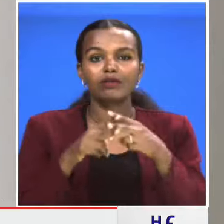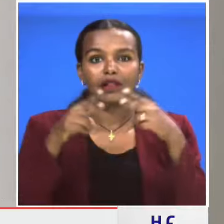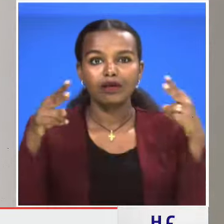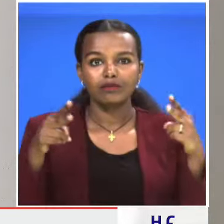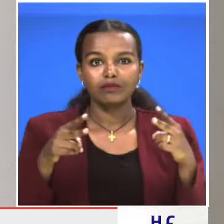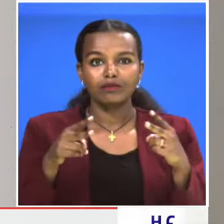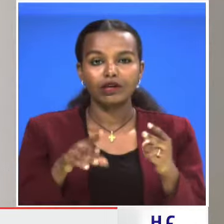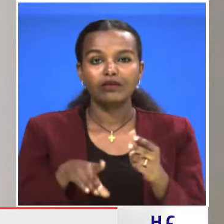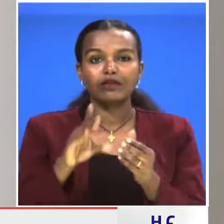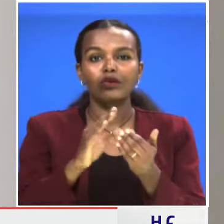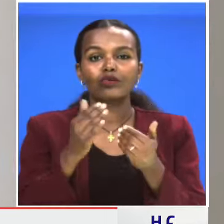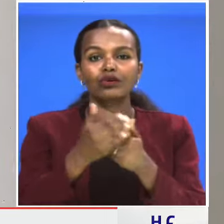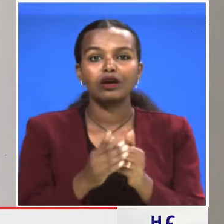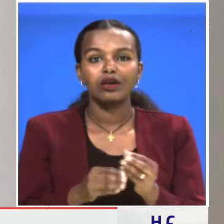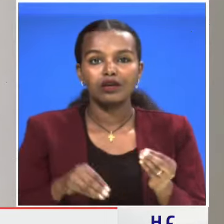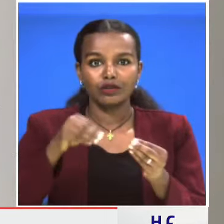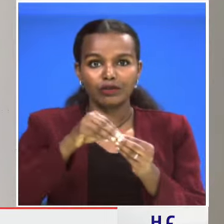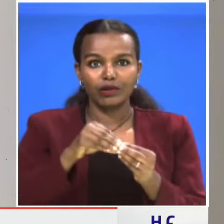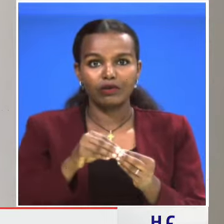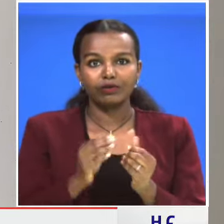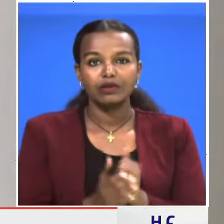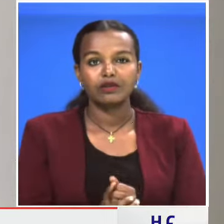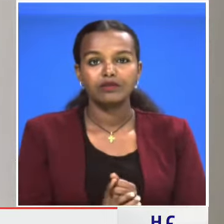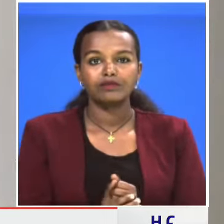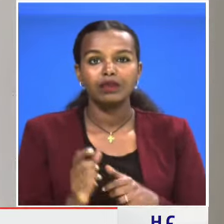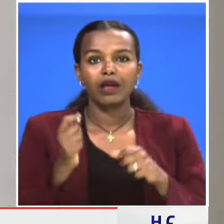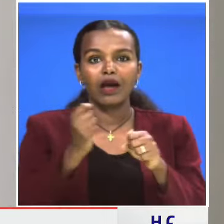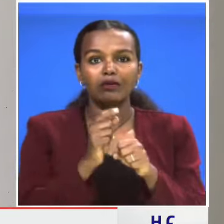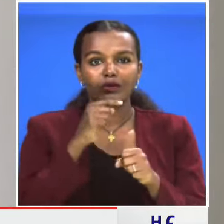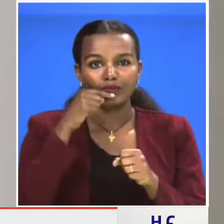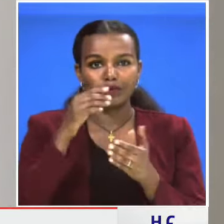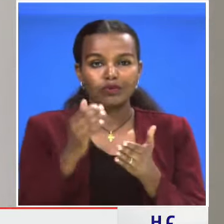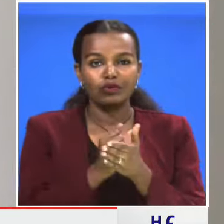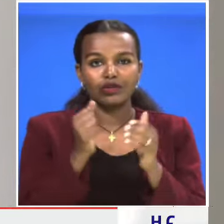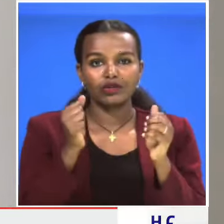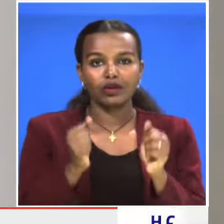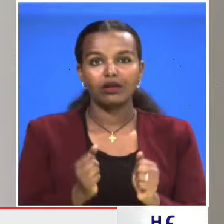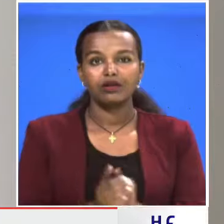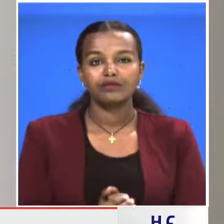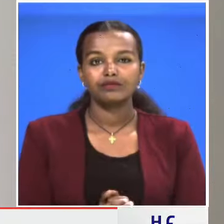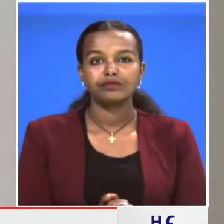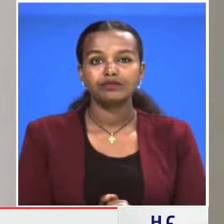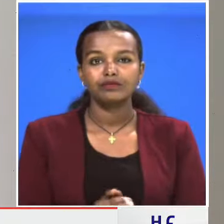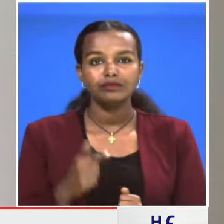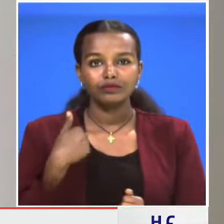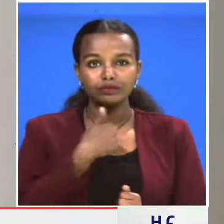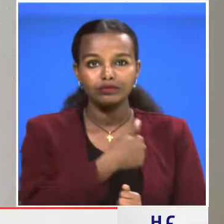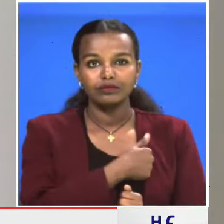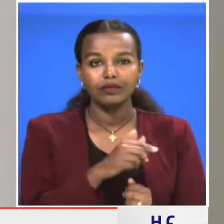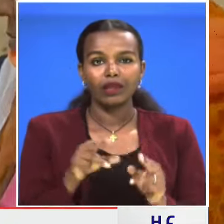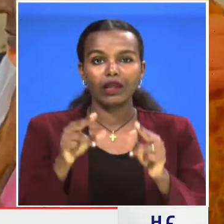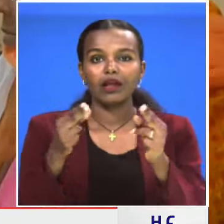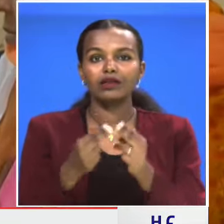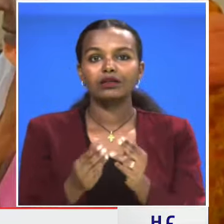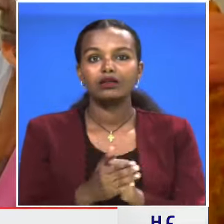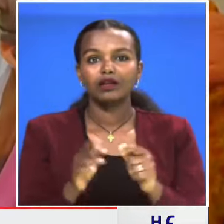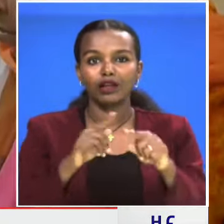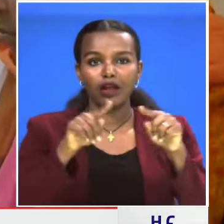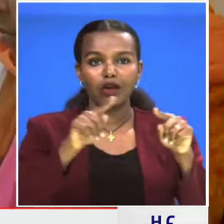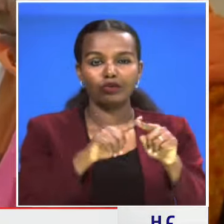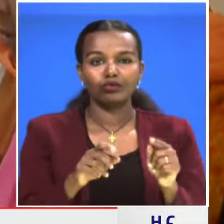በጣም መከፍተኛ ሁኔታ የጨመረበት አመት ነው ብሎ መውሰድ ይቻላል። በእኛም ክላስተር እንግዲህ